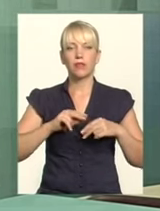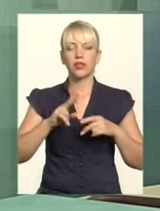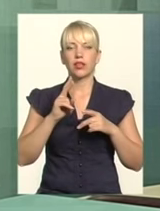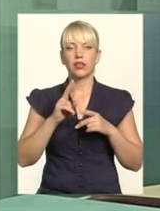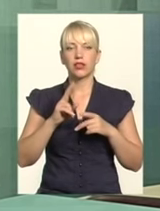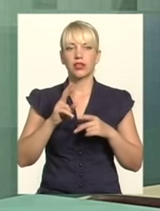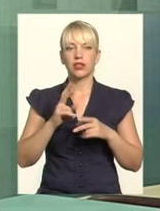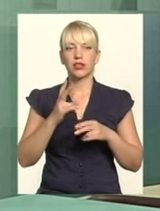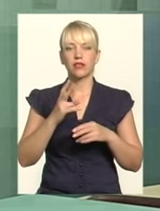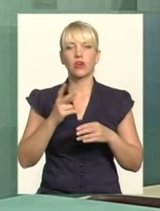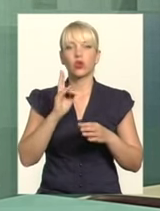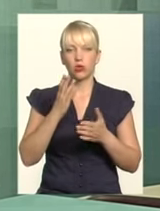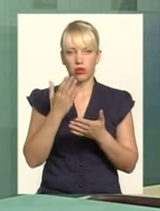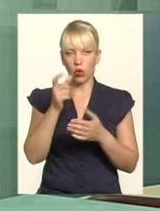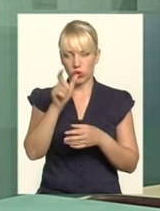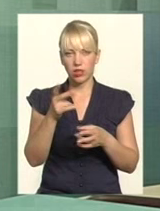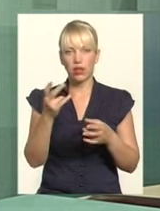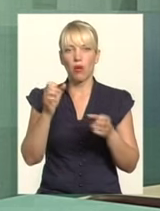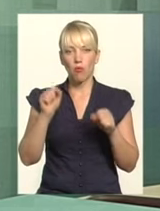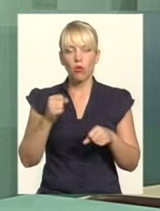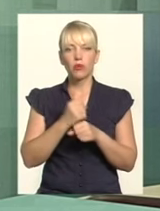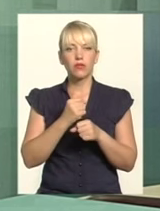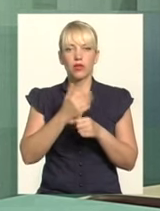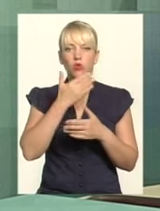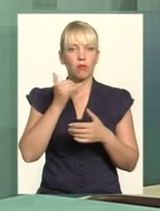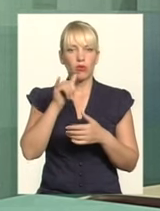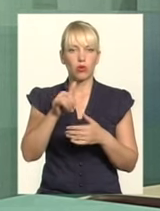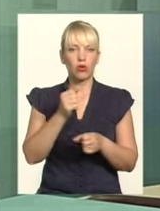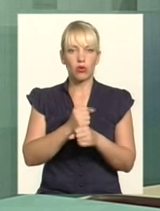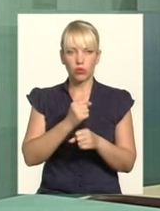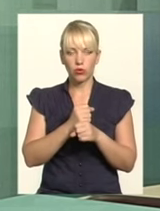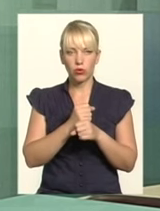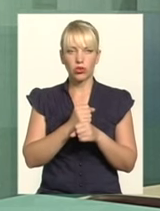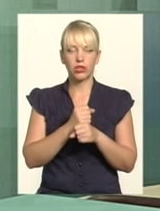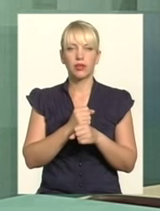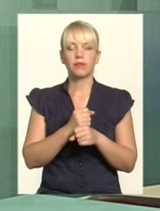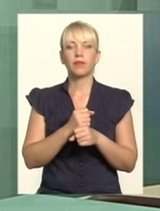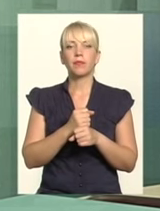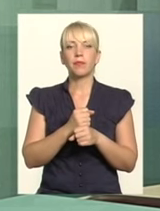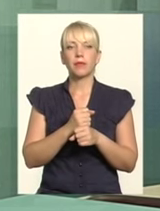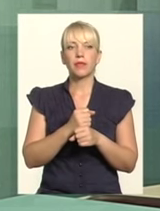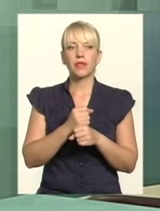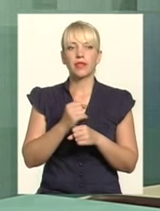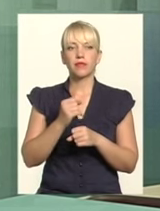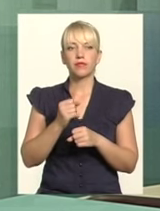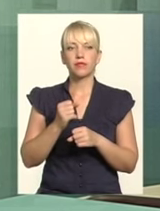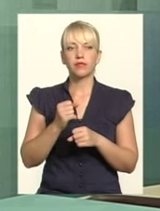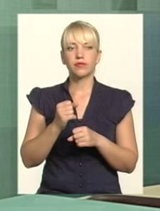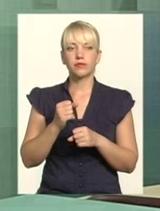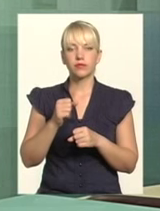працюючі, чи є, наприклад, там суб'єкти підприємницької діяльності, тобто пільговик і члени її сім'ї, на яких поширюється